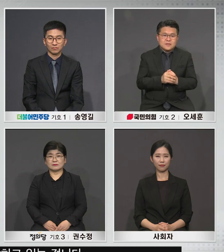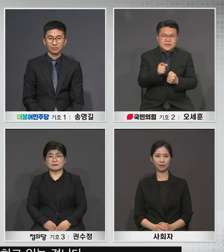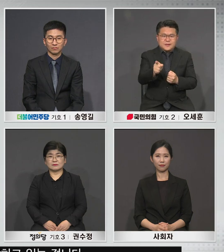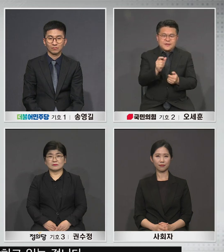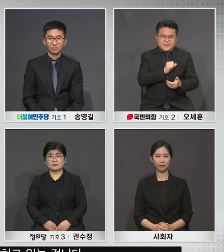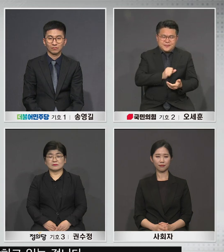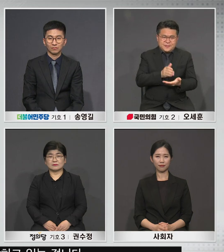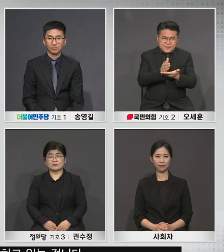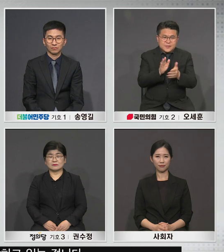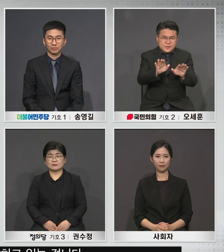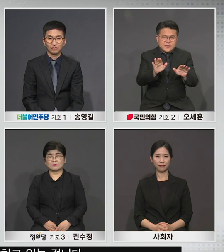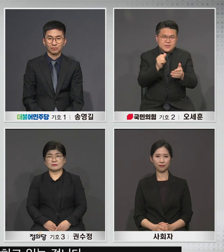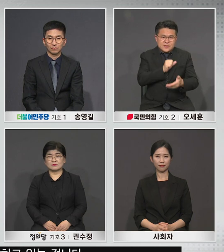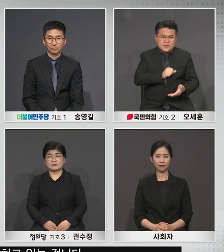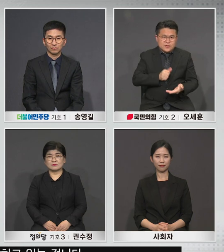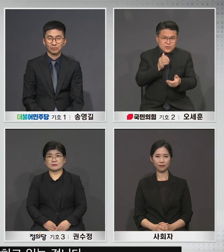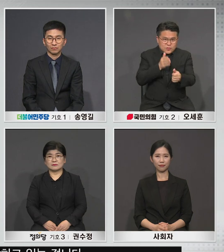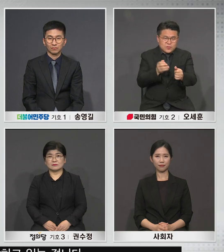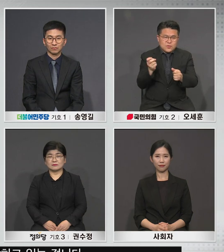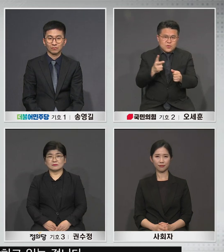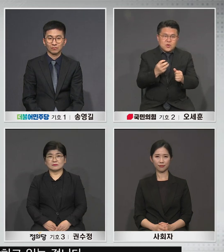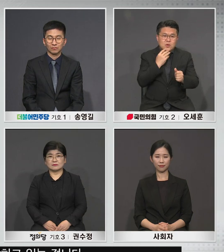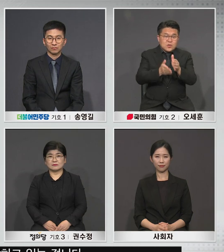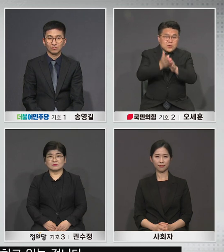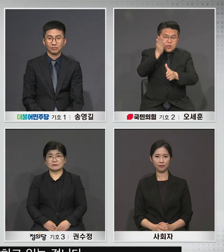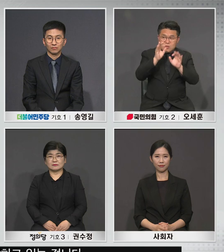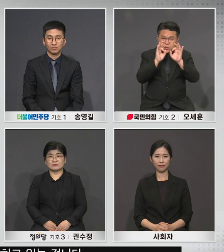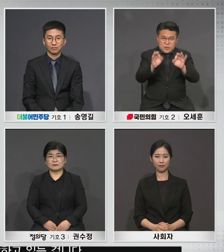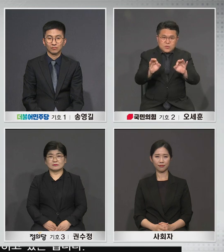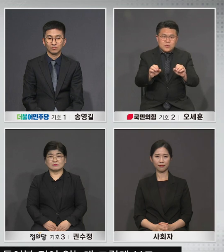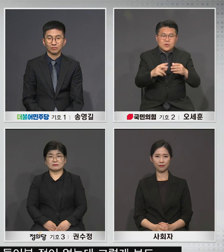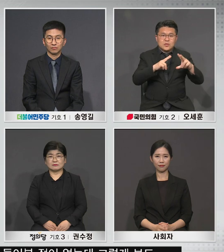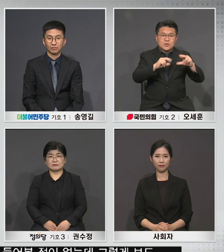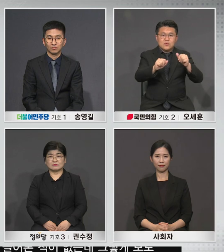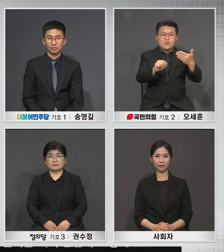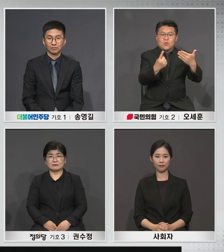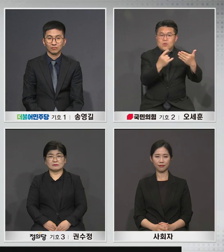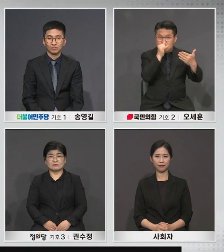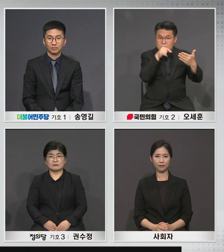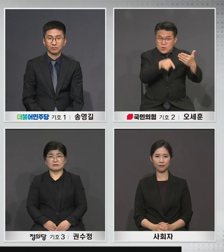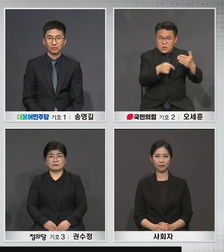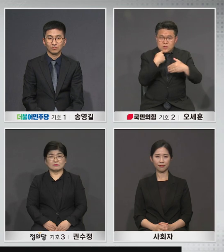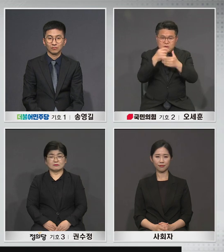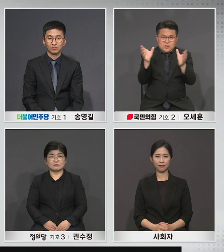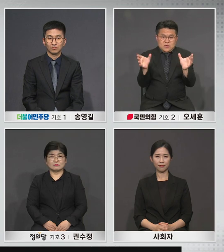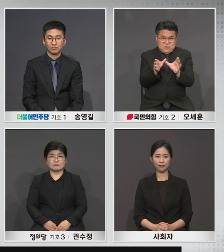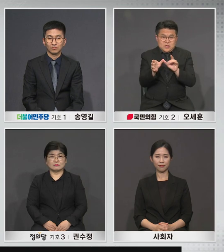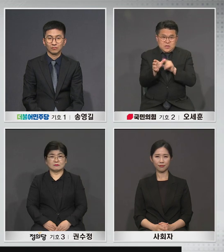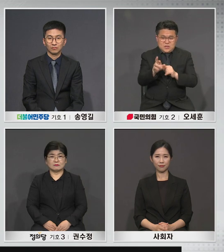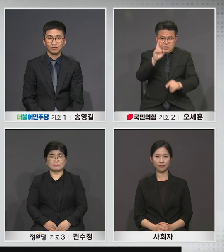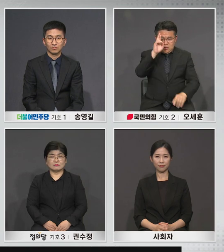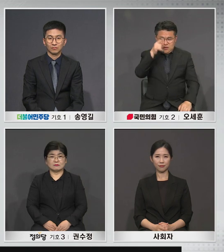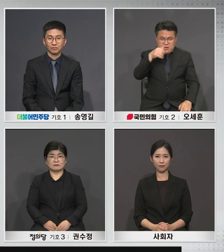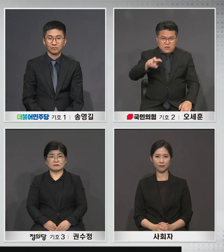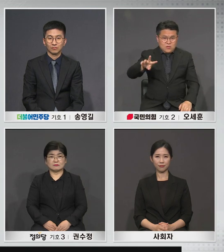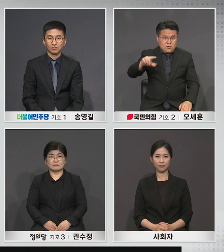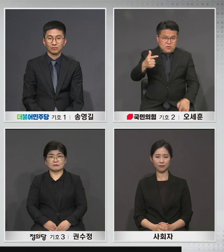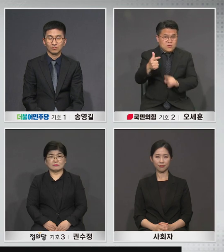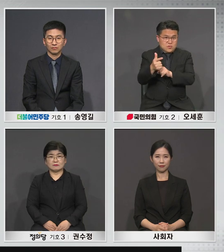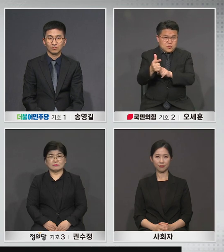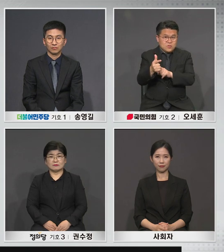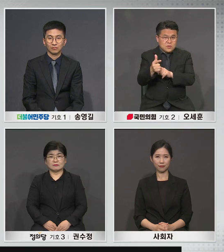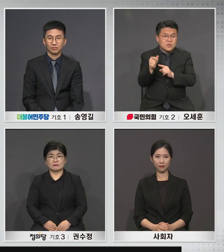주시기 바라고요. 오히려 서울시의 9호선이 있습니다. 지하철. 이거를 민주당 소속 박원순 시장께서 민영화를